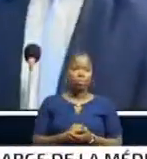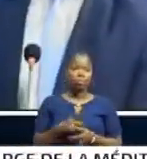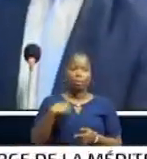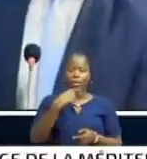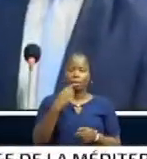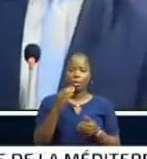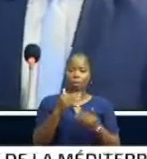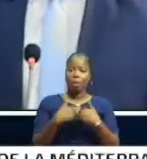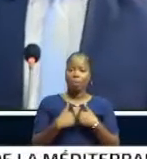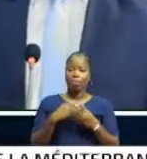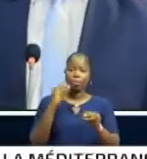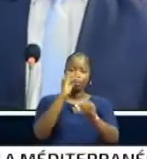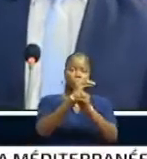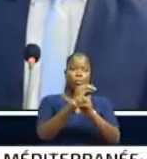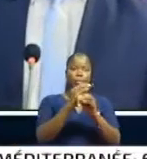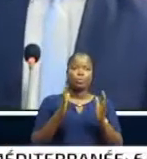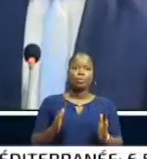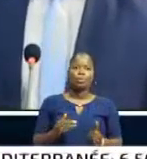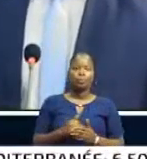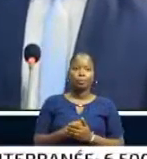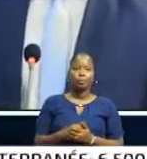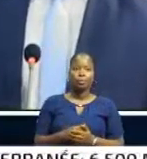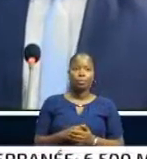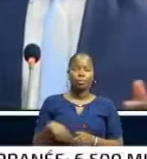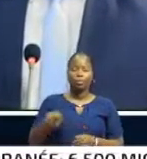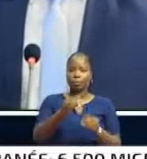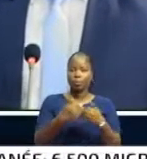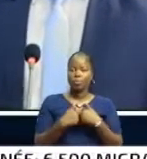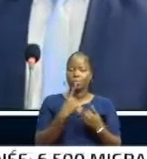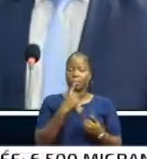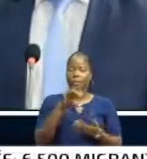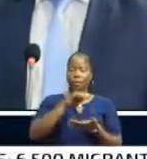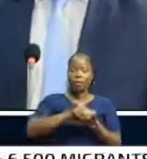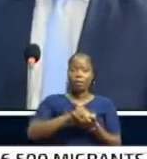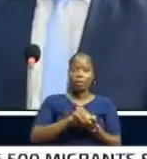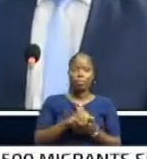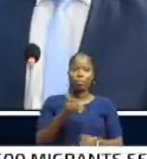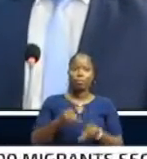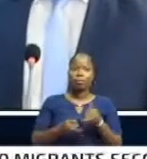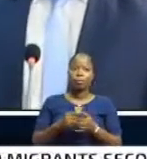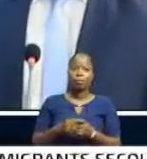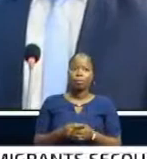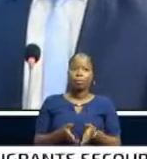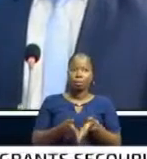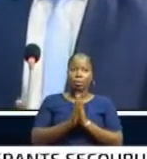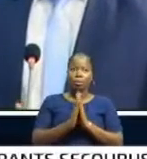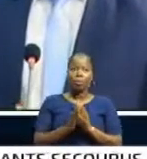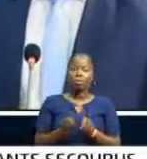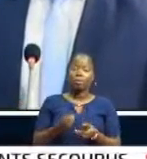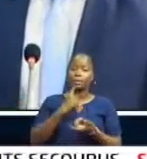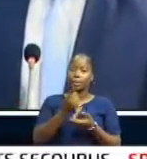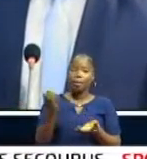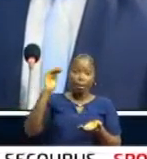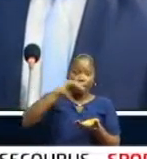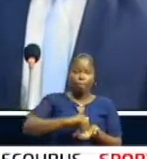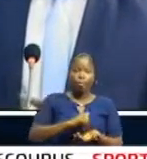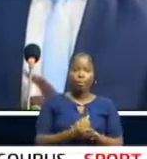opposé l'administration à des fonctionnaires vous aviez dit ceci nous vous demandons de répéter ce que vous avez 10 mai